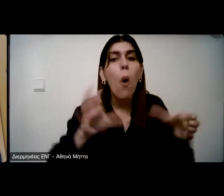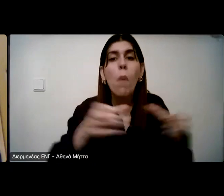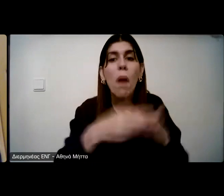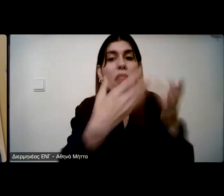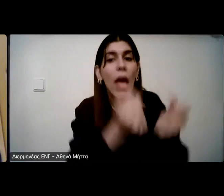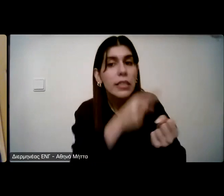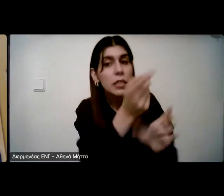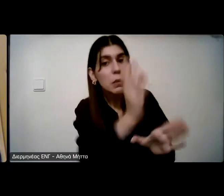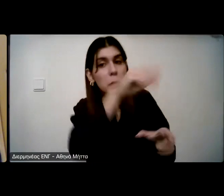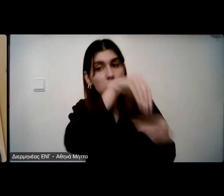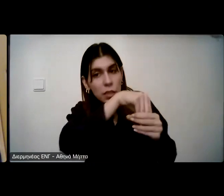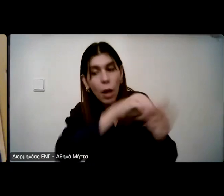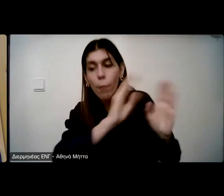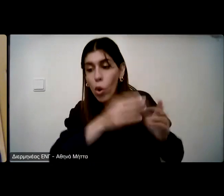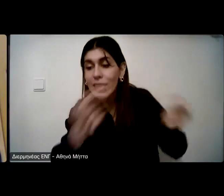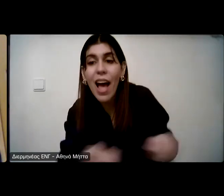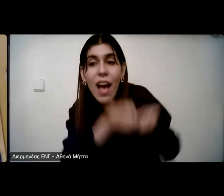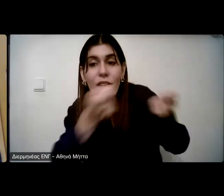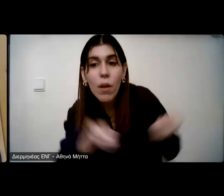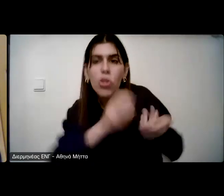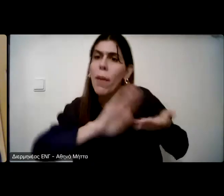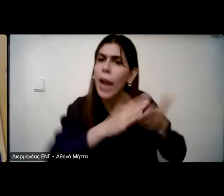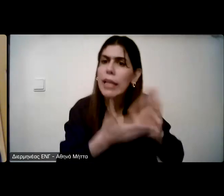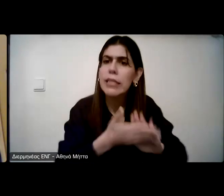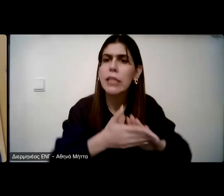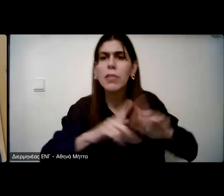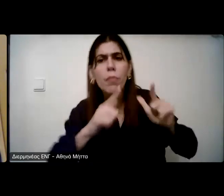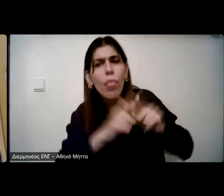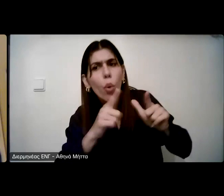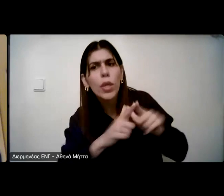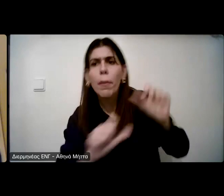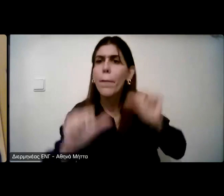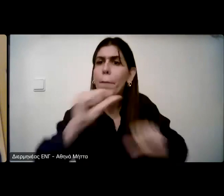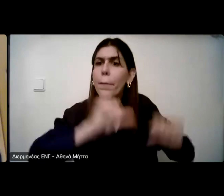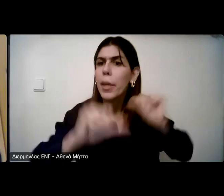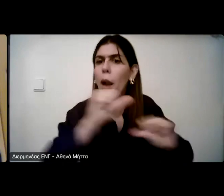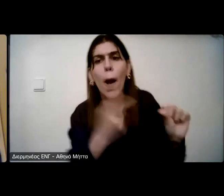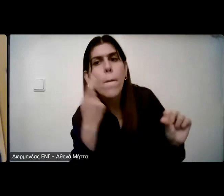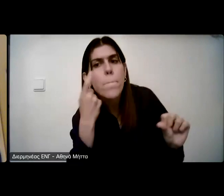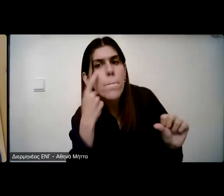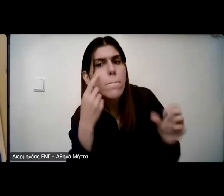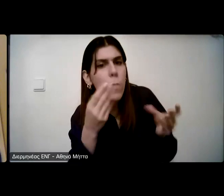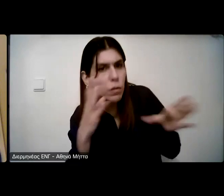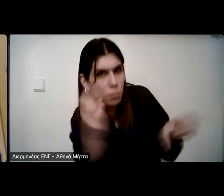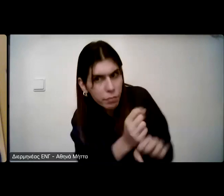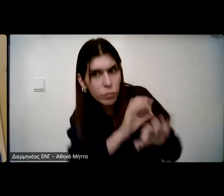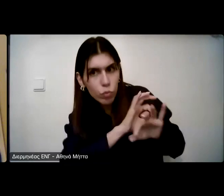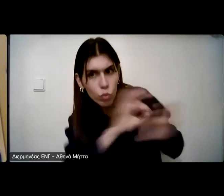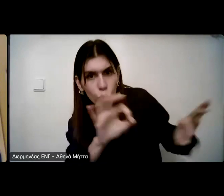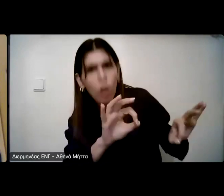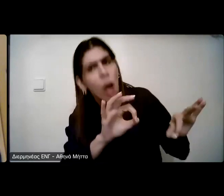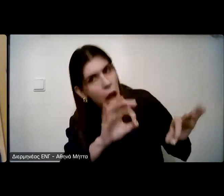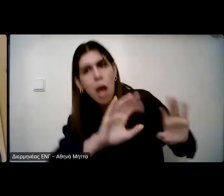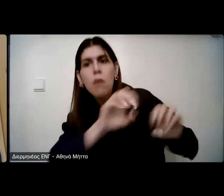λειτουργείτε να εφαρμόσετε κάποιες πρακτικές και με αυτές να βγείτε παρά έξω και να τις